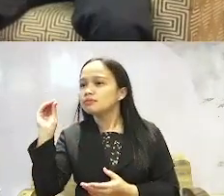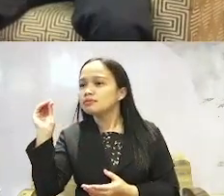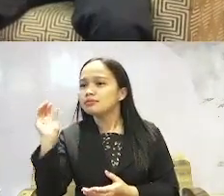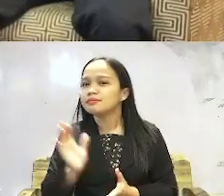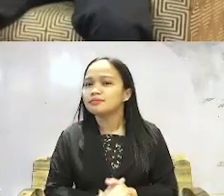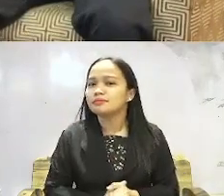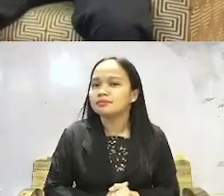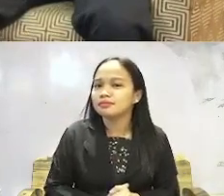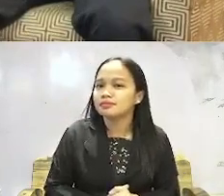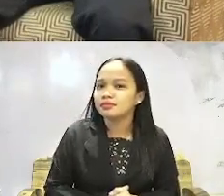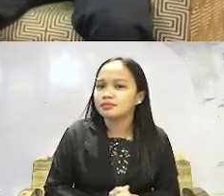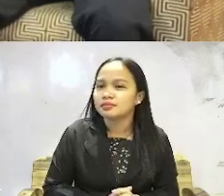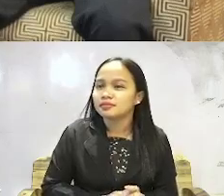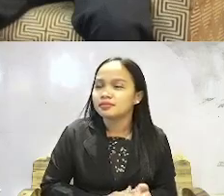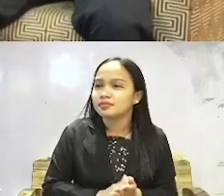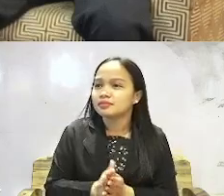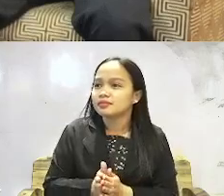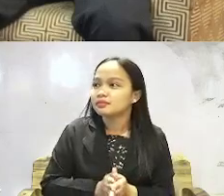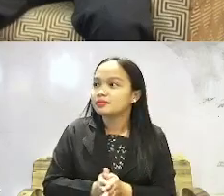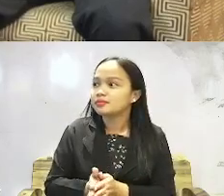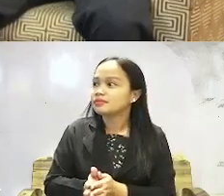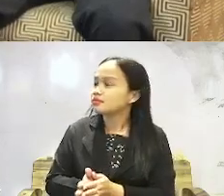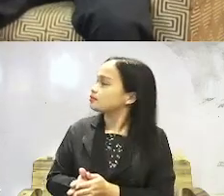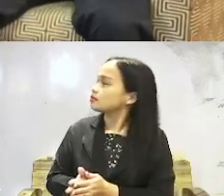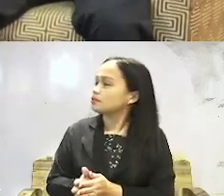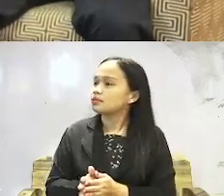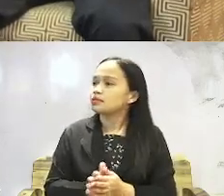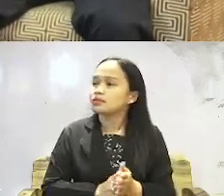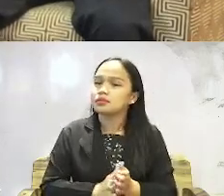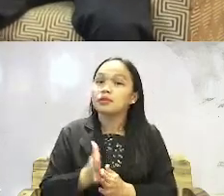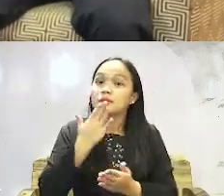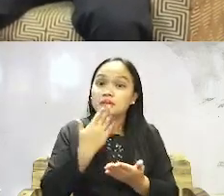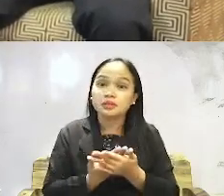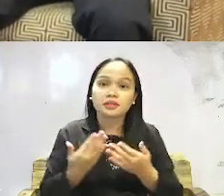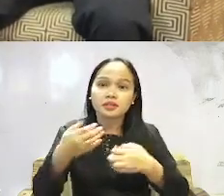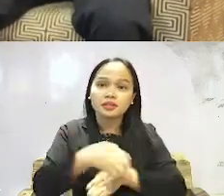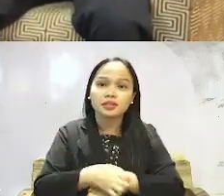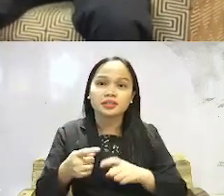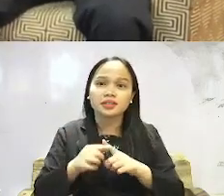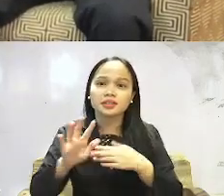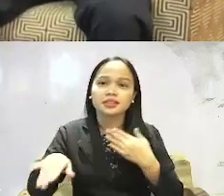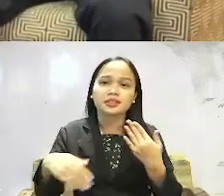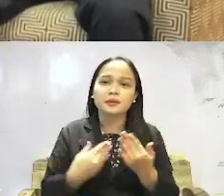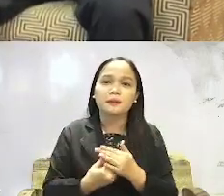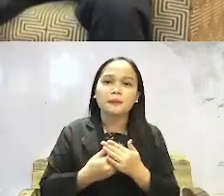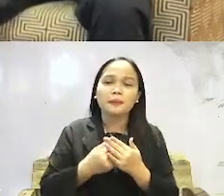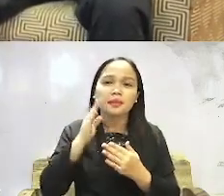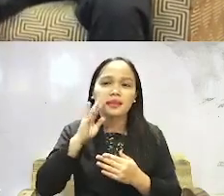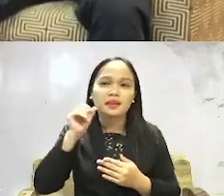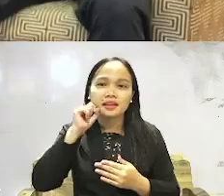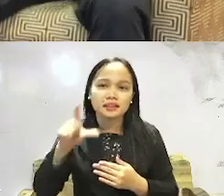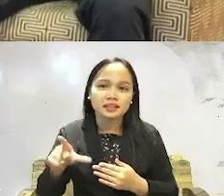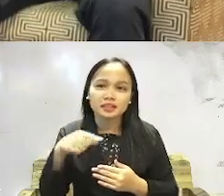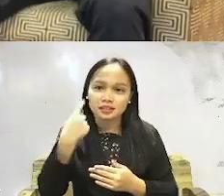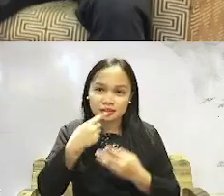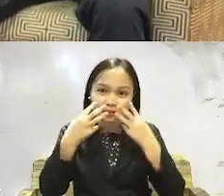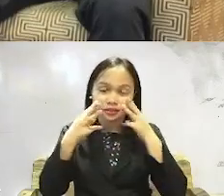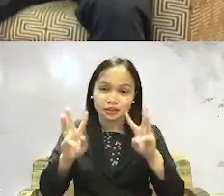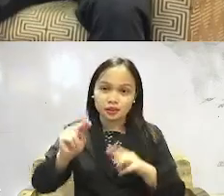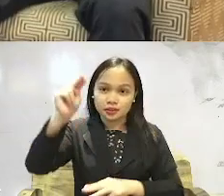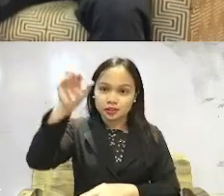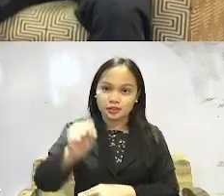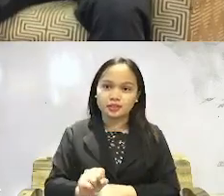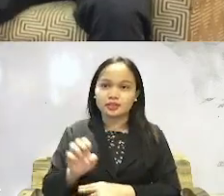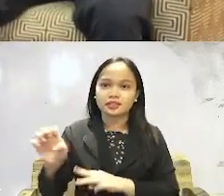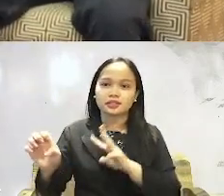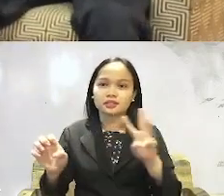Yan. Hindi, kasi masyado malakas kanina. Kaya tanggal lang naman. Yeah. Sobrang hina. Magandang gabi po sa lahat ng mga kapatiran po natin sumusubaybay North, South, East, and